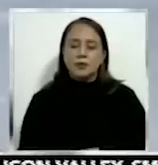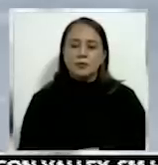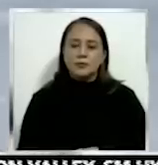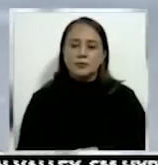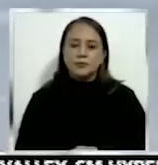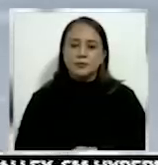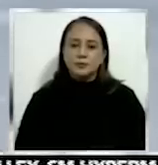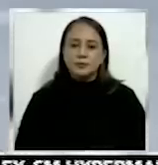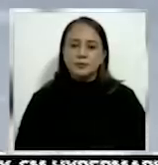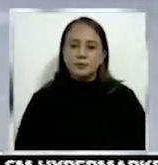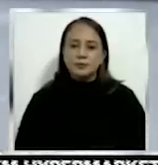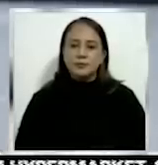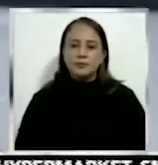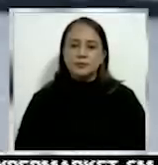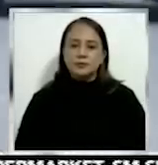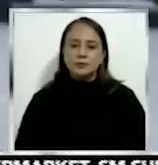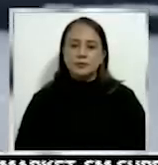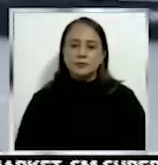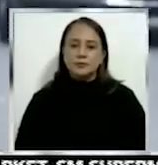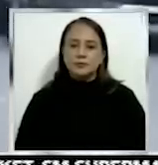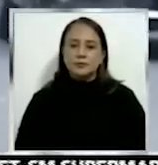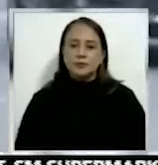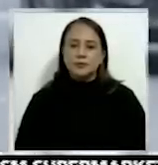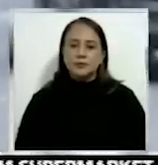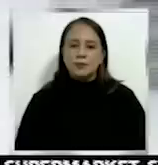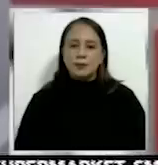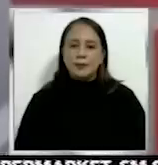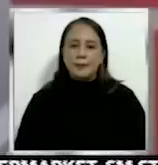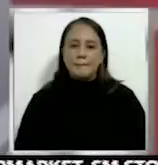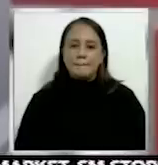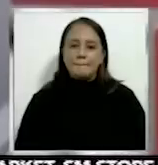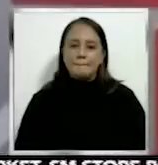Cedric Castillo, Nakatuto, 24 oras.